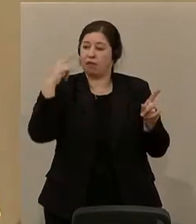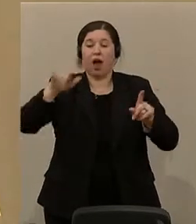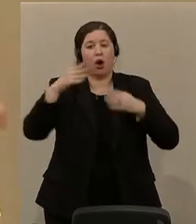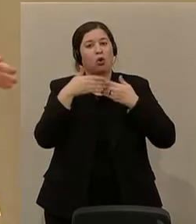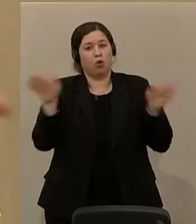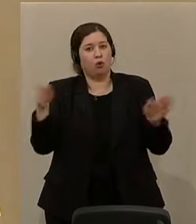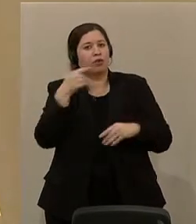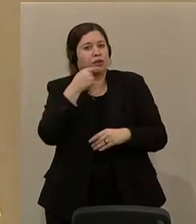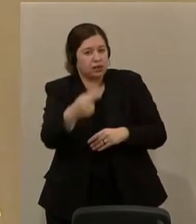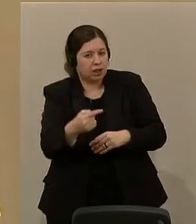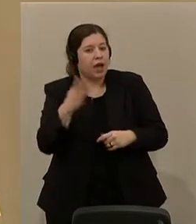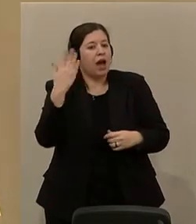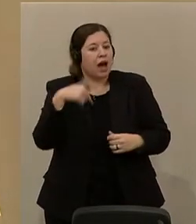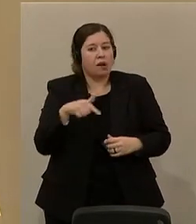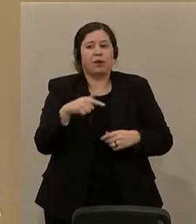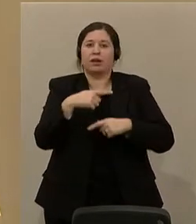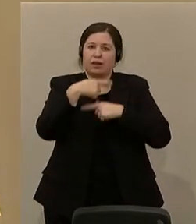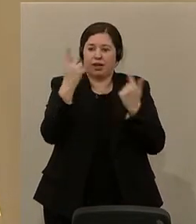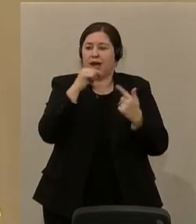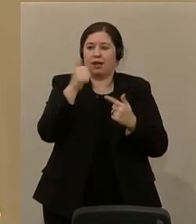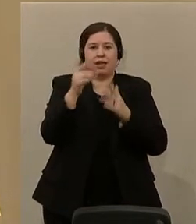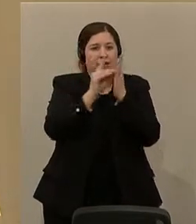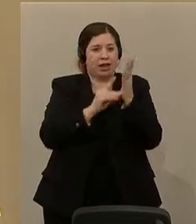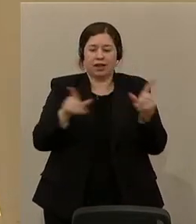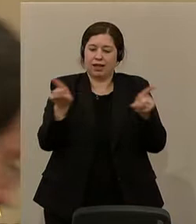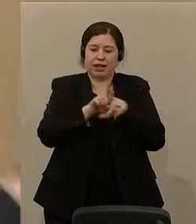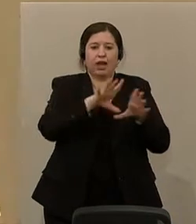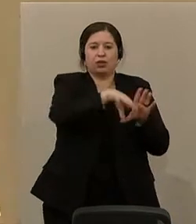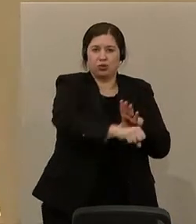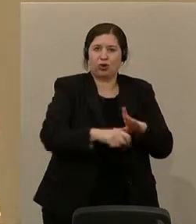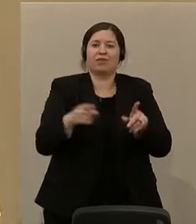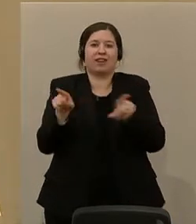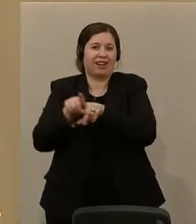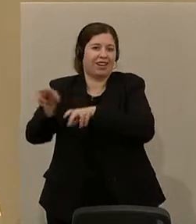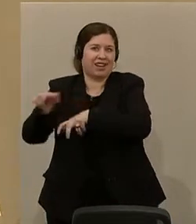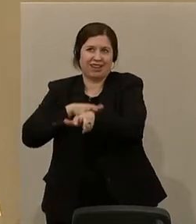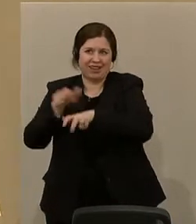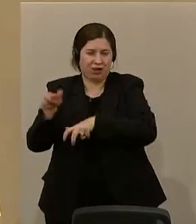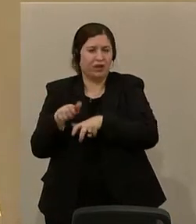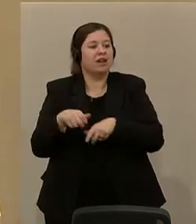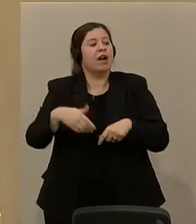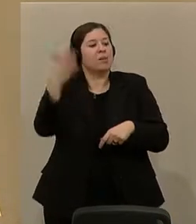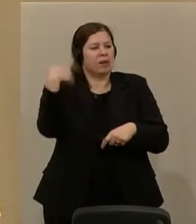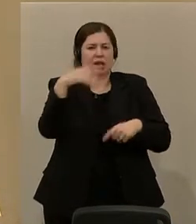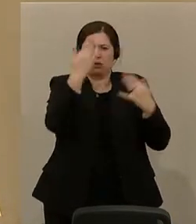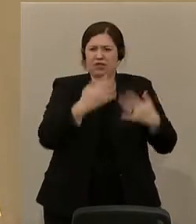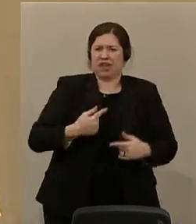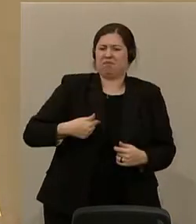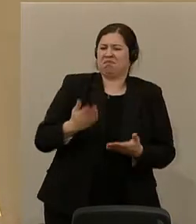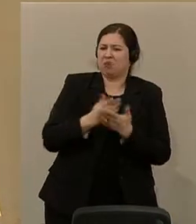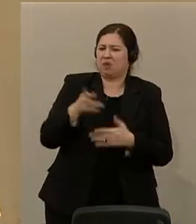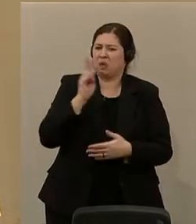aber wir haben naturgemäß nicht den gleichen zugriff auf die daten wie die regierung und dennoch und sind diese zahlen damals auch schon spanisch vorgekommen